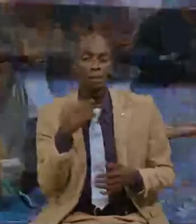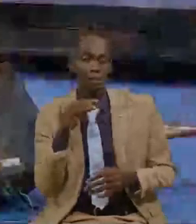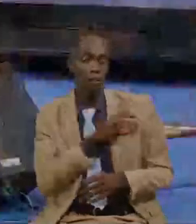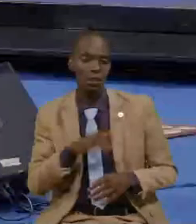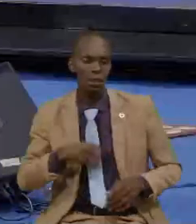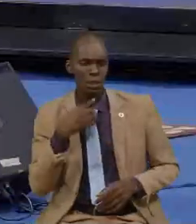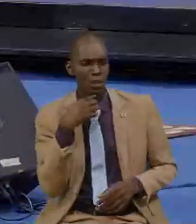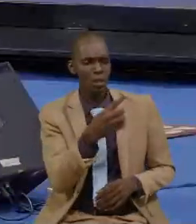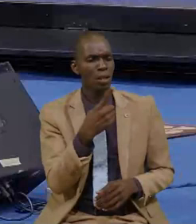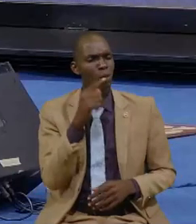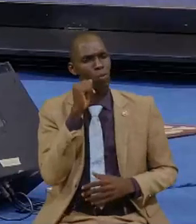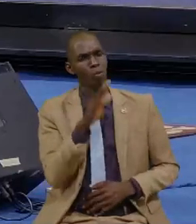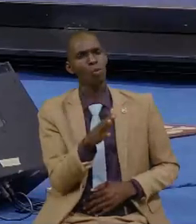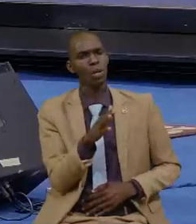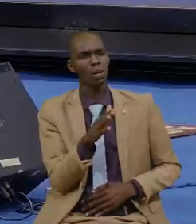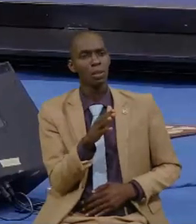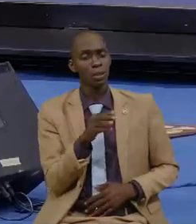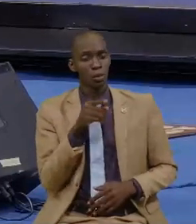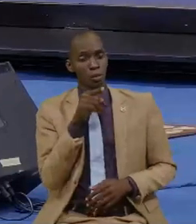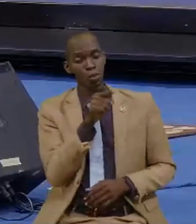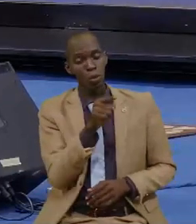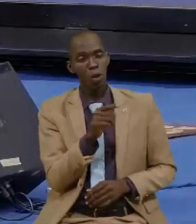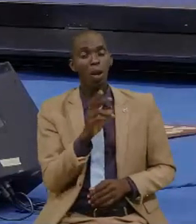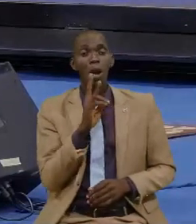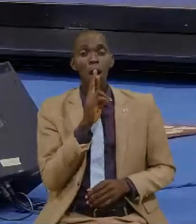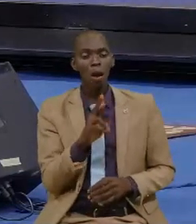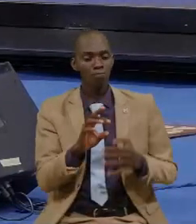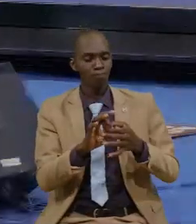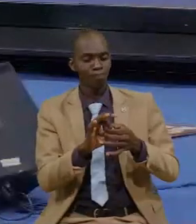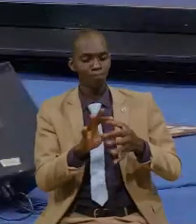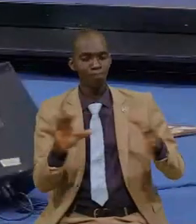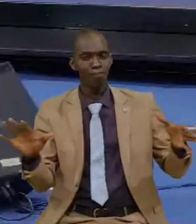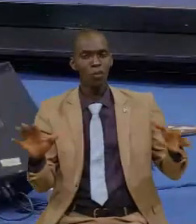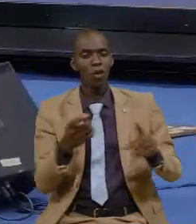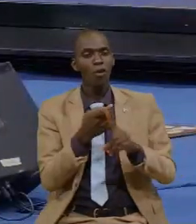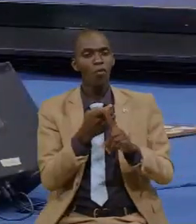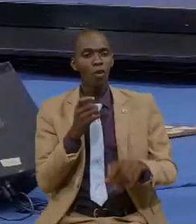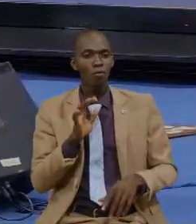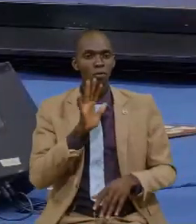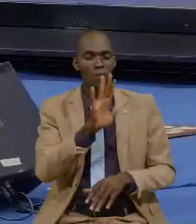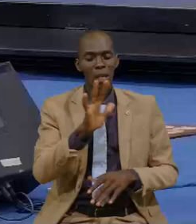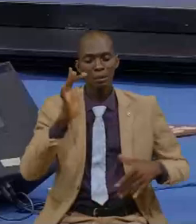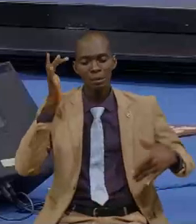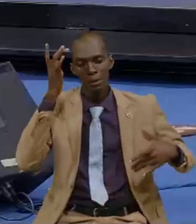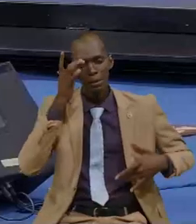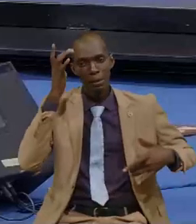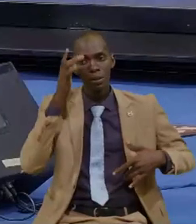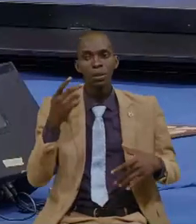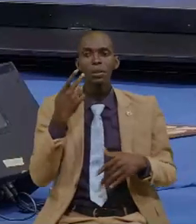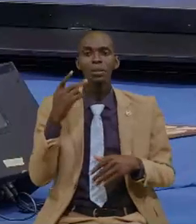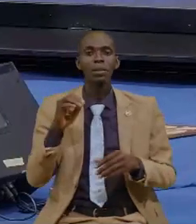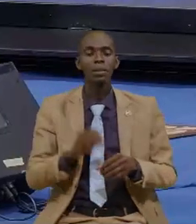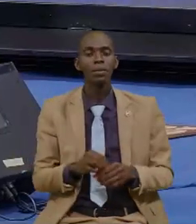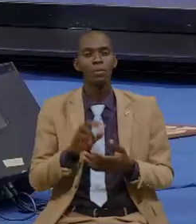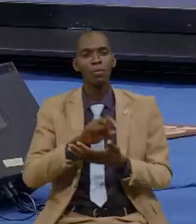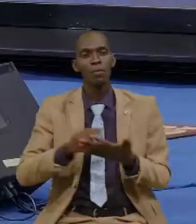Et lorsqu'il la vit, Jésus lui adressa la parole et lui dit, « Femme, tu es délivrée de